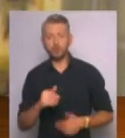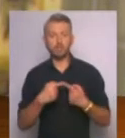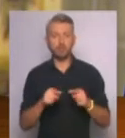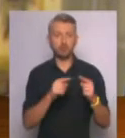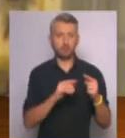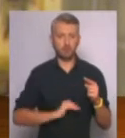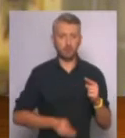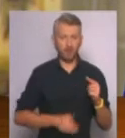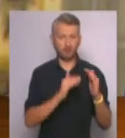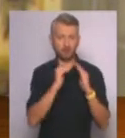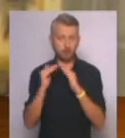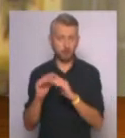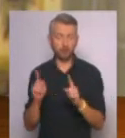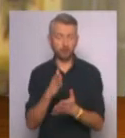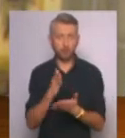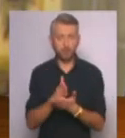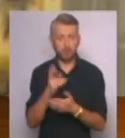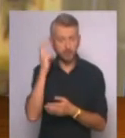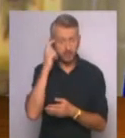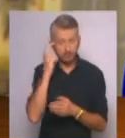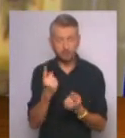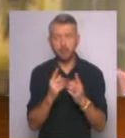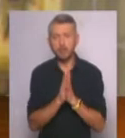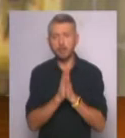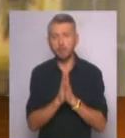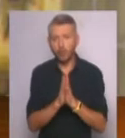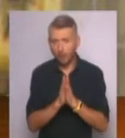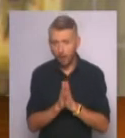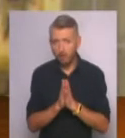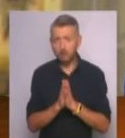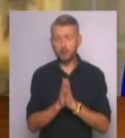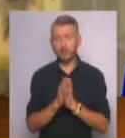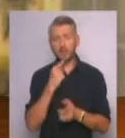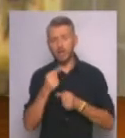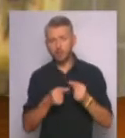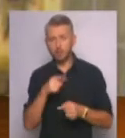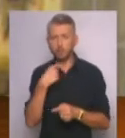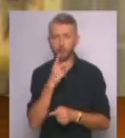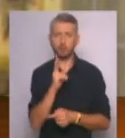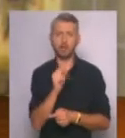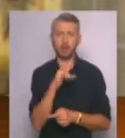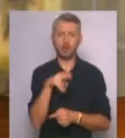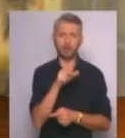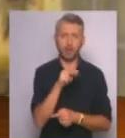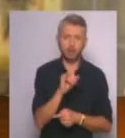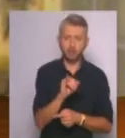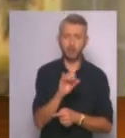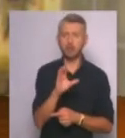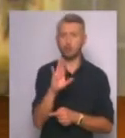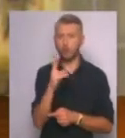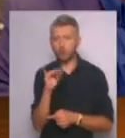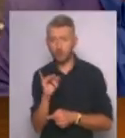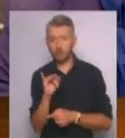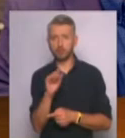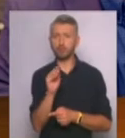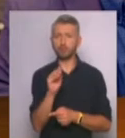які знаходяться у столиці, величезне прохання і звернення. Зазвичай ми говоримо і про караваєві дачі, і про жуляни, совки. Про совки, так